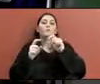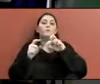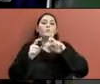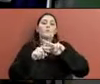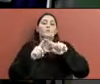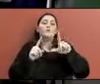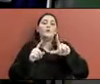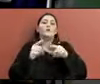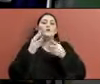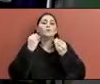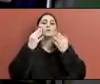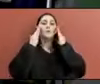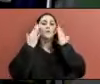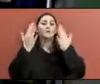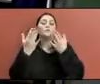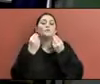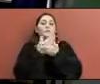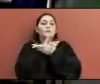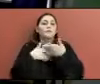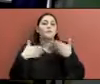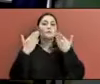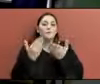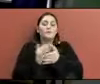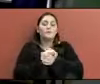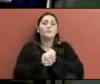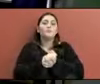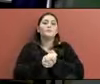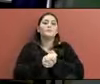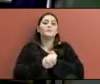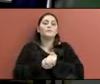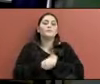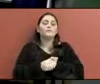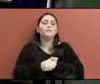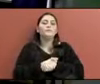seviyorum kendisini. Peki müdürüm,